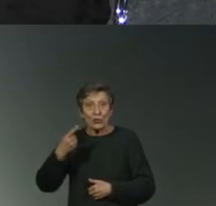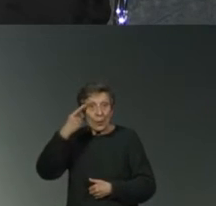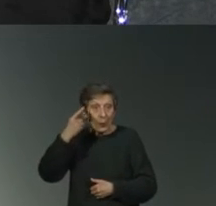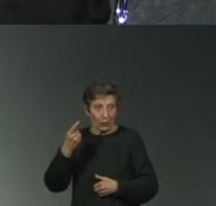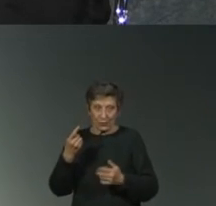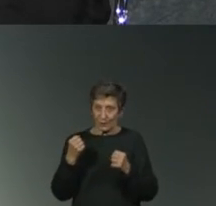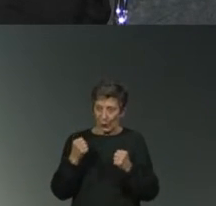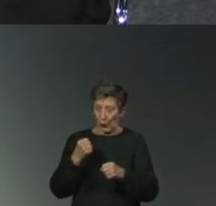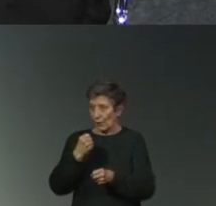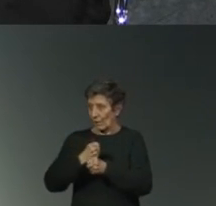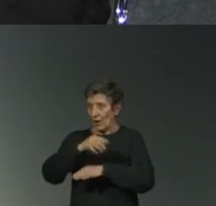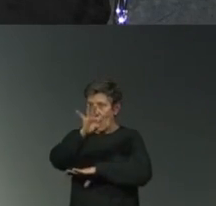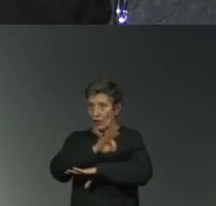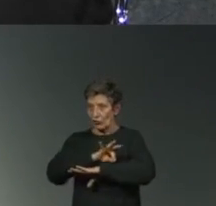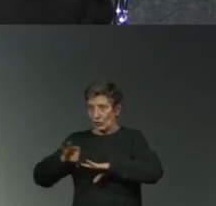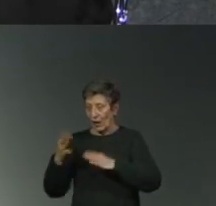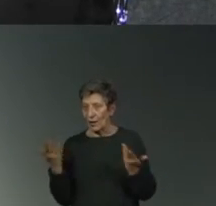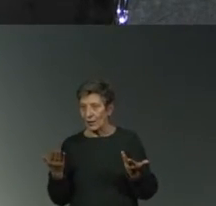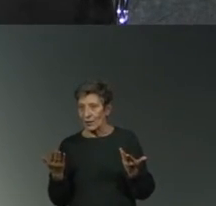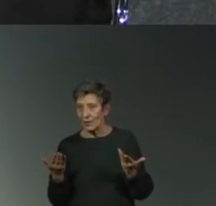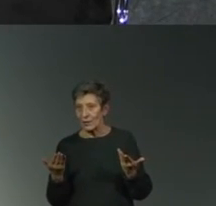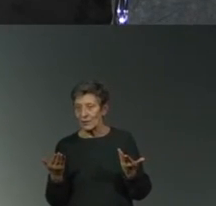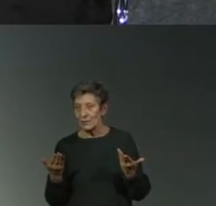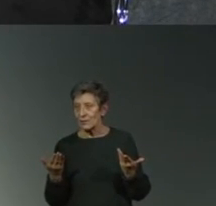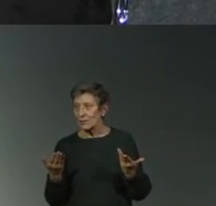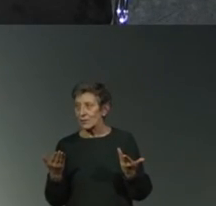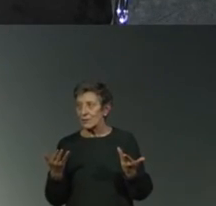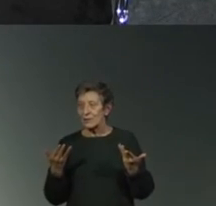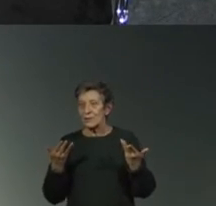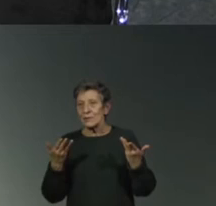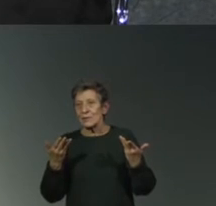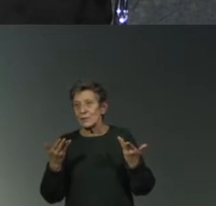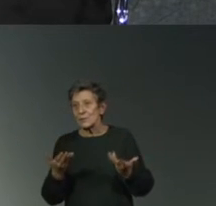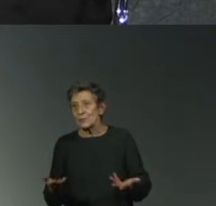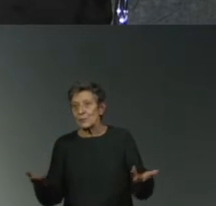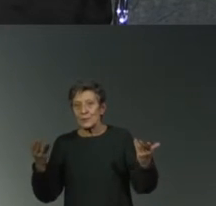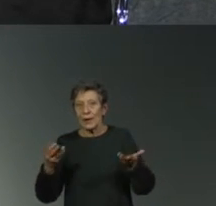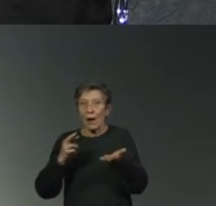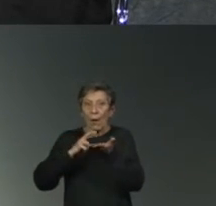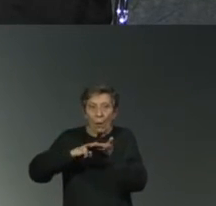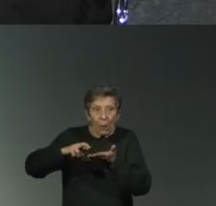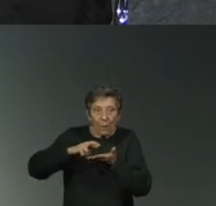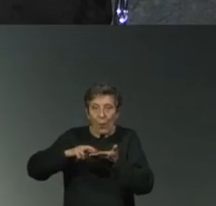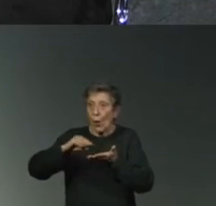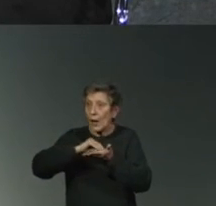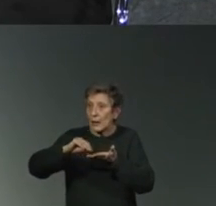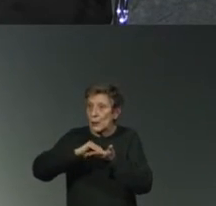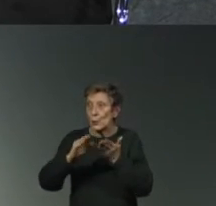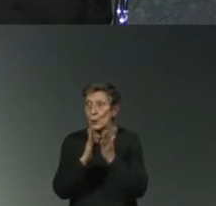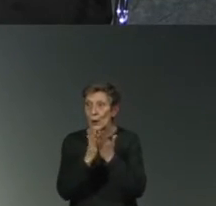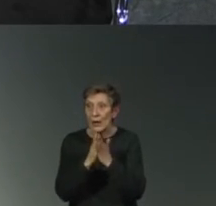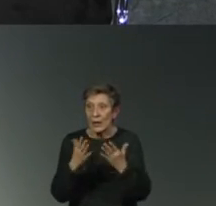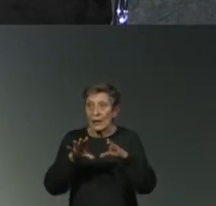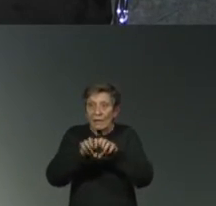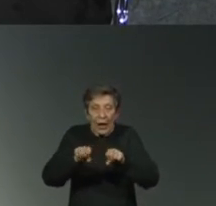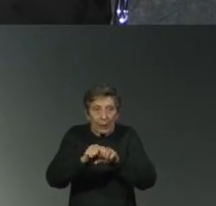d'architecte dans la façon de fabriquer le roman, l'écriture, le livre, etc.